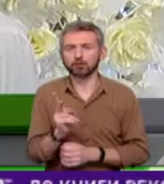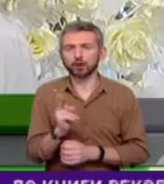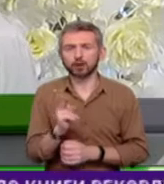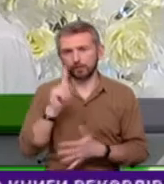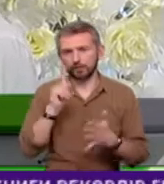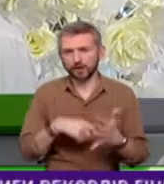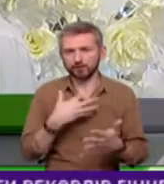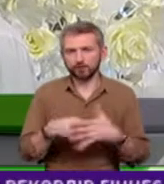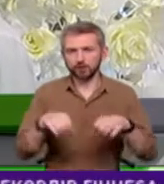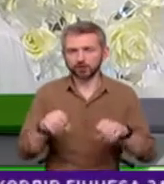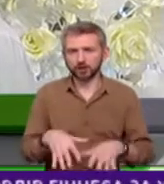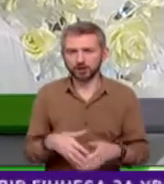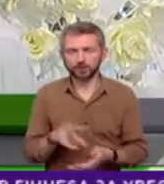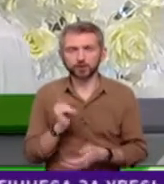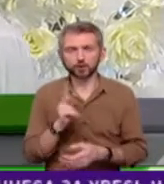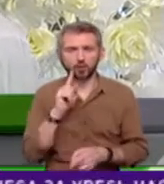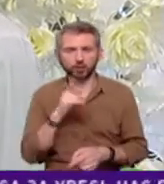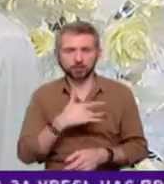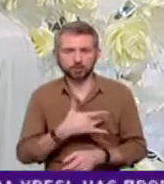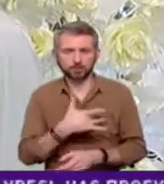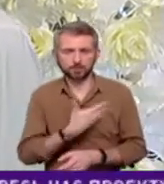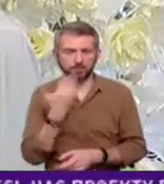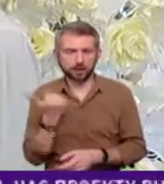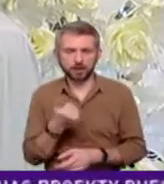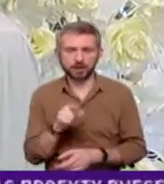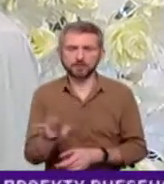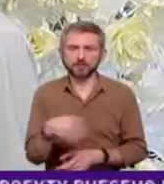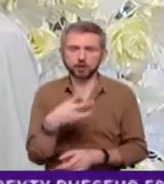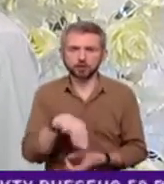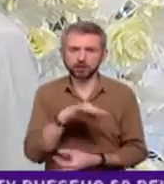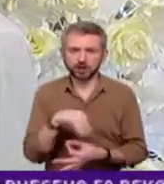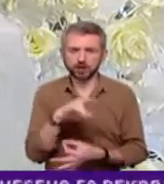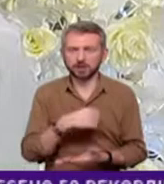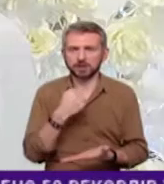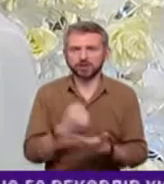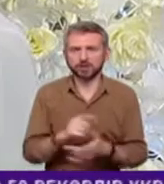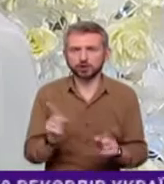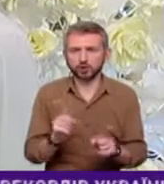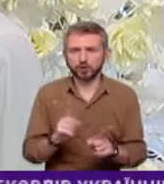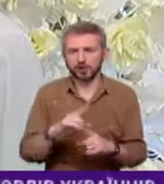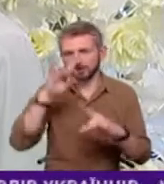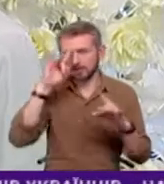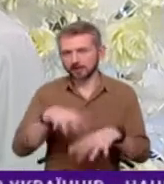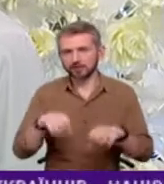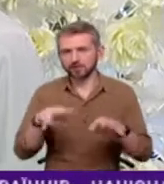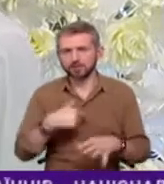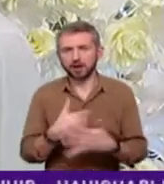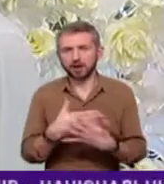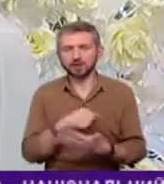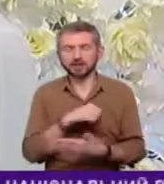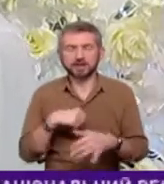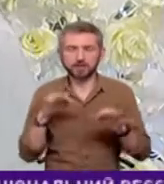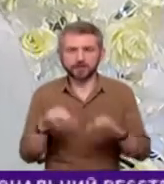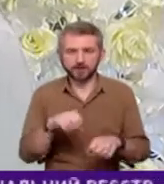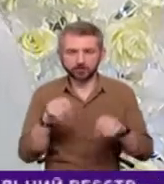которые уверены в своем решении, которые не сомневаются, которым не нужно лишний раз подтверждать что-то. Спонтанное решение, мне кажется, это самое